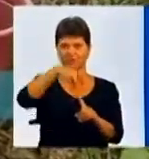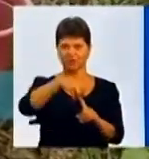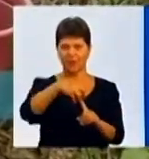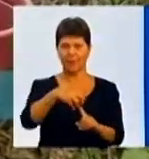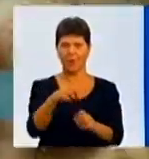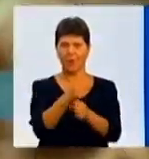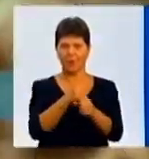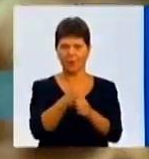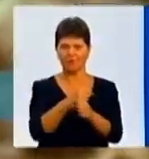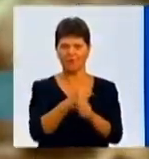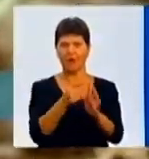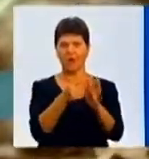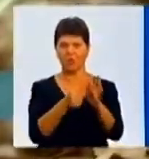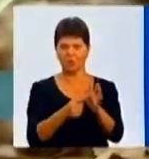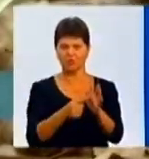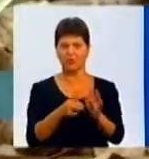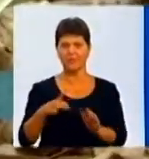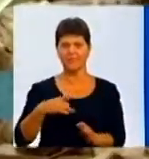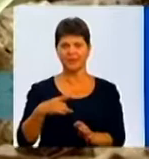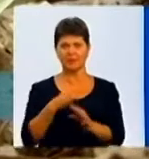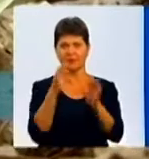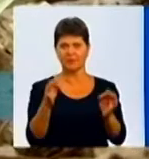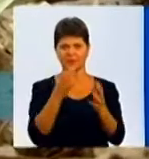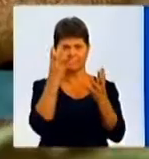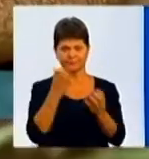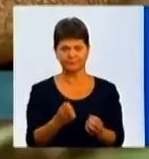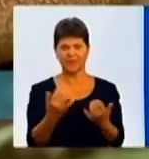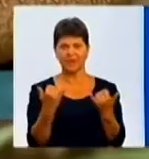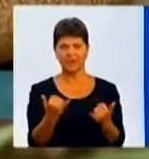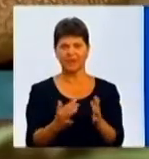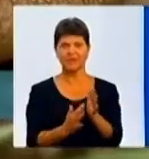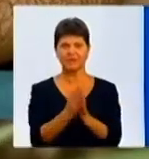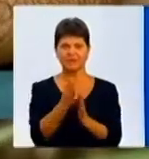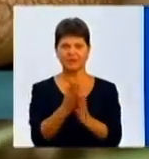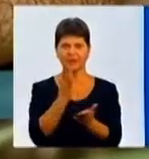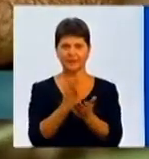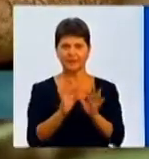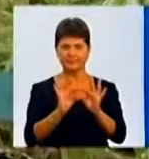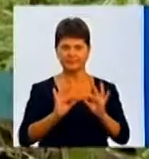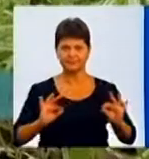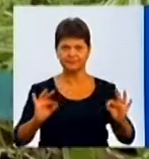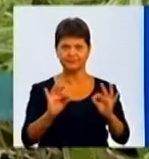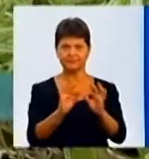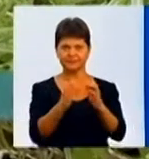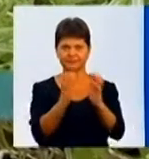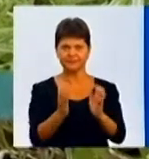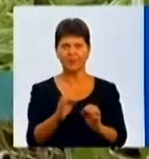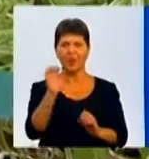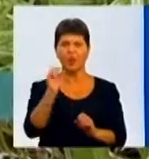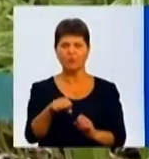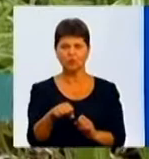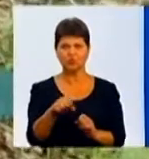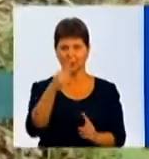не темнеет. Окрім трубчастих грибів, нині у лісі багато і пластинчатих. Саме їх найчастіше можна сплутати з